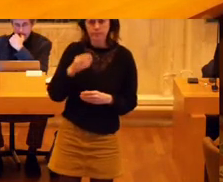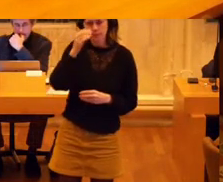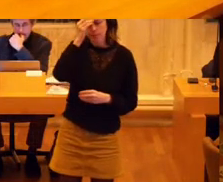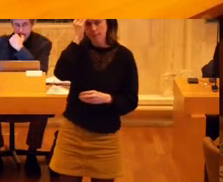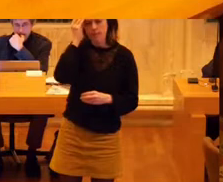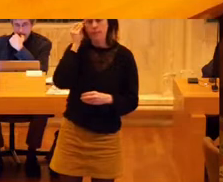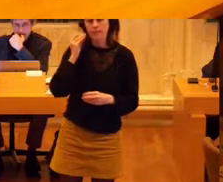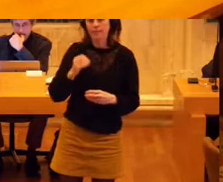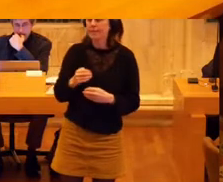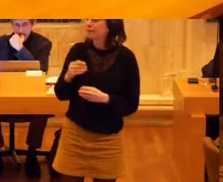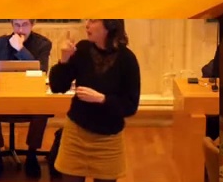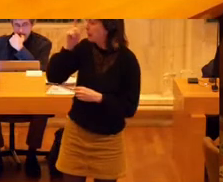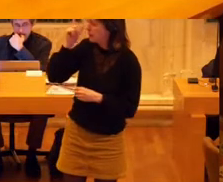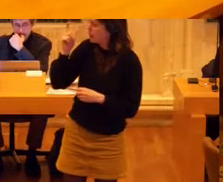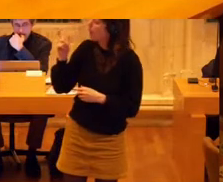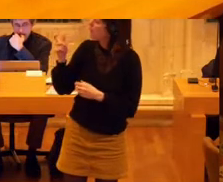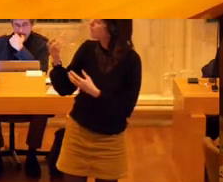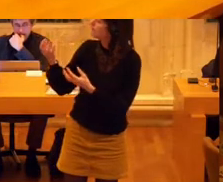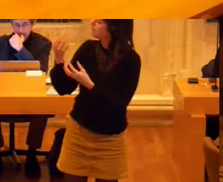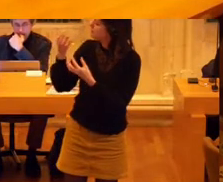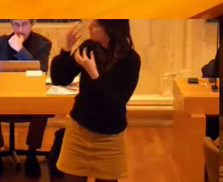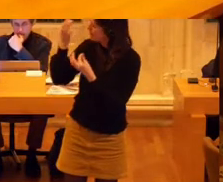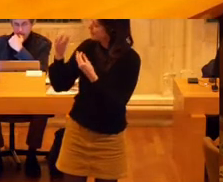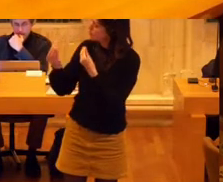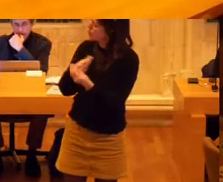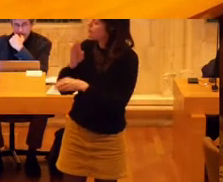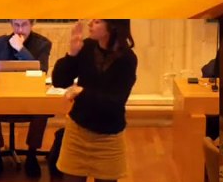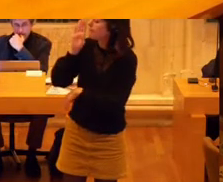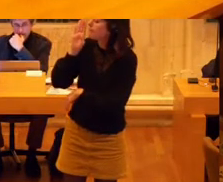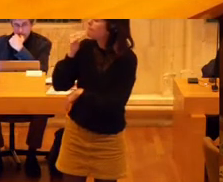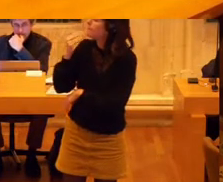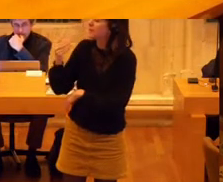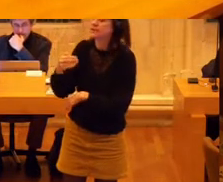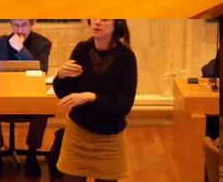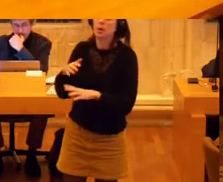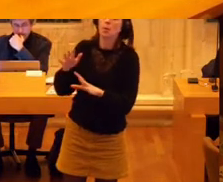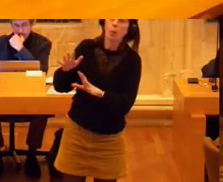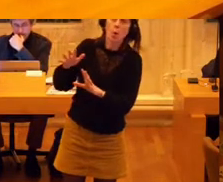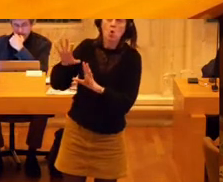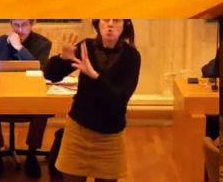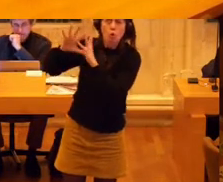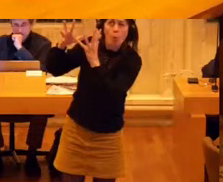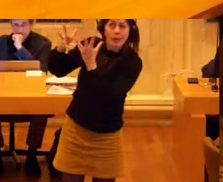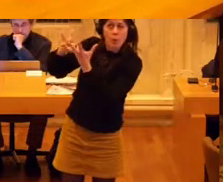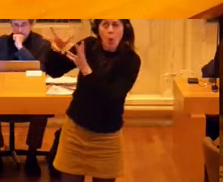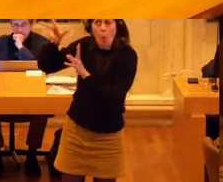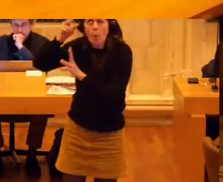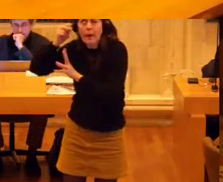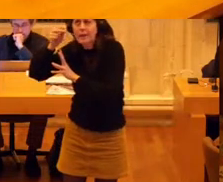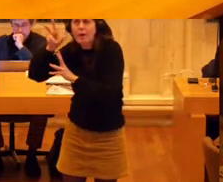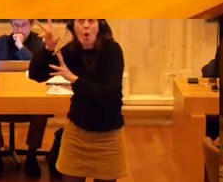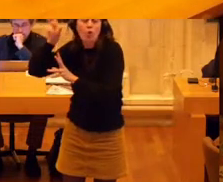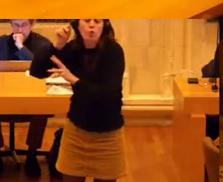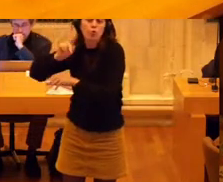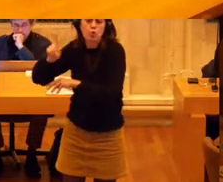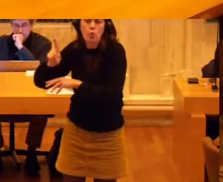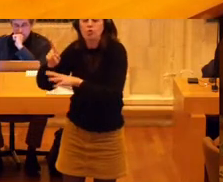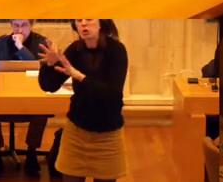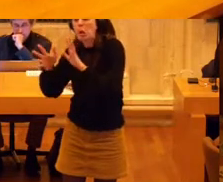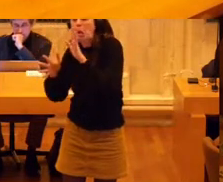Merci d'abord, Nicolas, pour ces précisions. Je n'ai pas tout entendu, j'en ai entendu une partie. Donc,